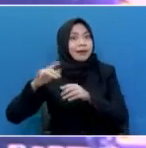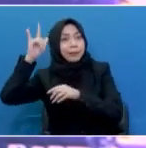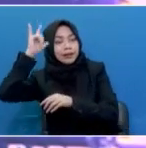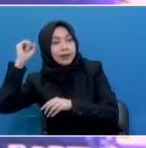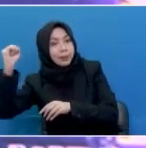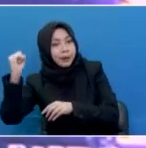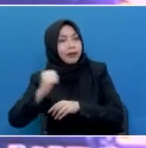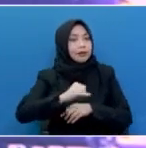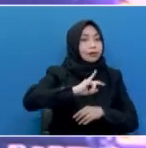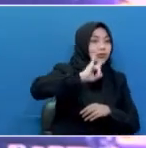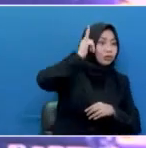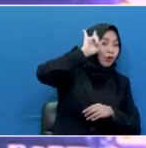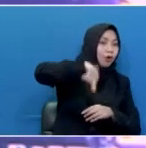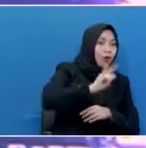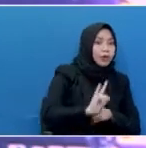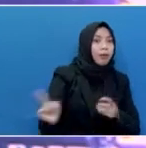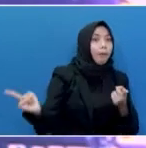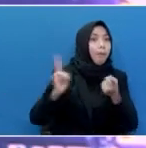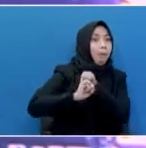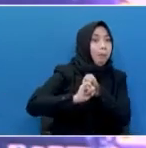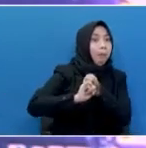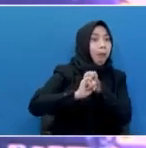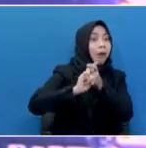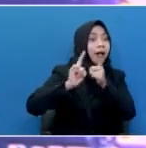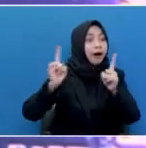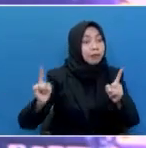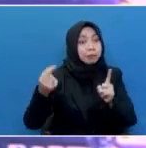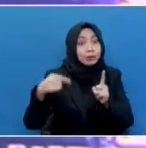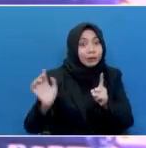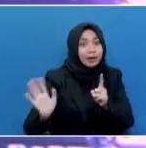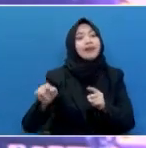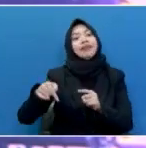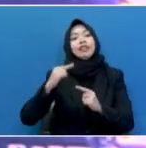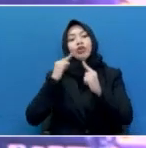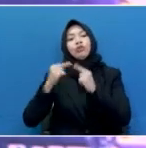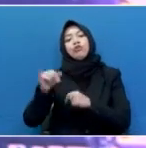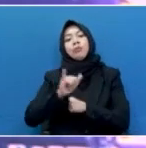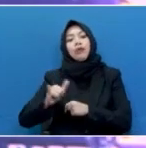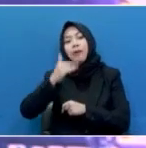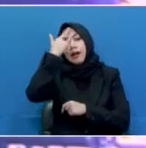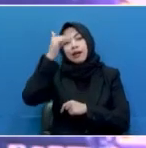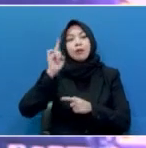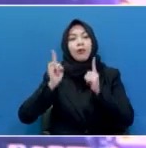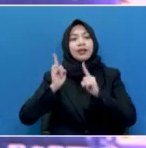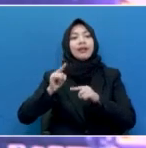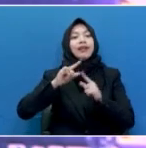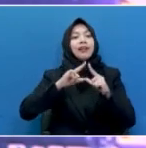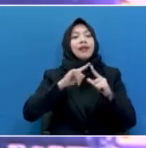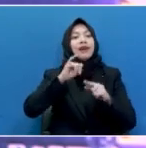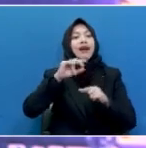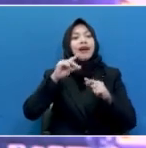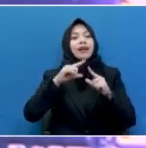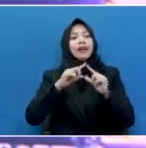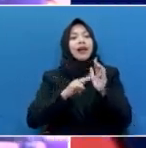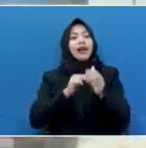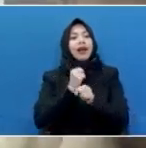mengusungnya dua kali di Pilpres kita ulas Bersama saudara dengan pengamat politik dari Universitas Erlangga Mas Erlangga pribadi yang telah bergabung